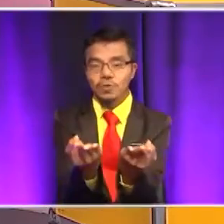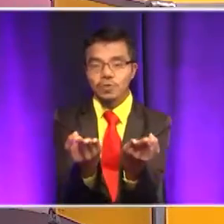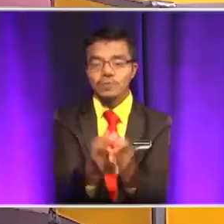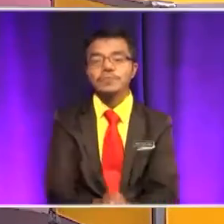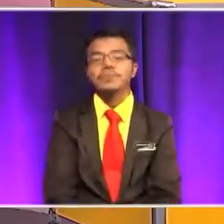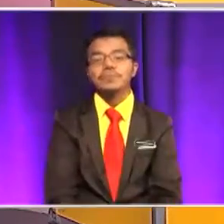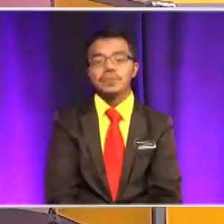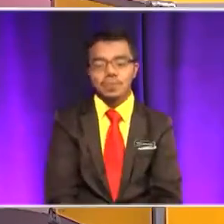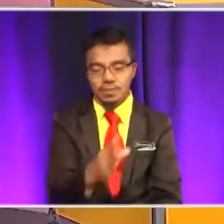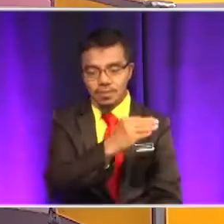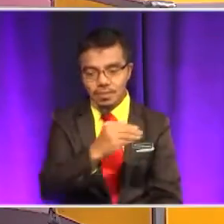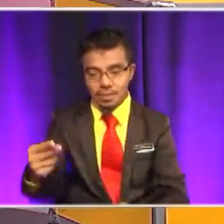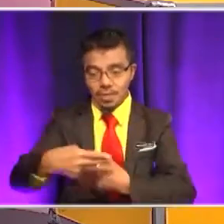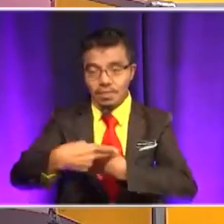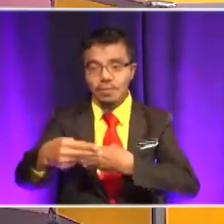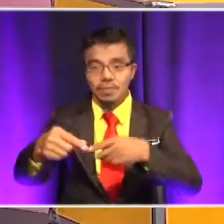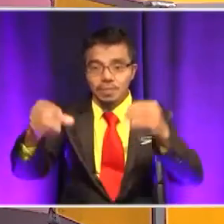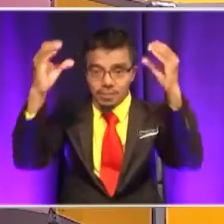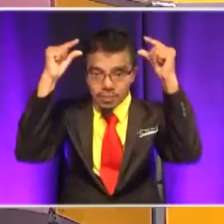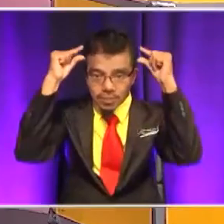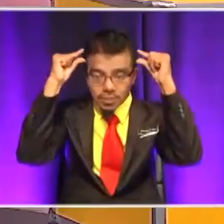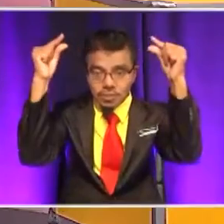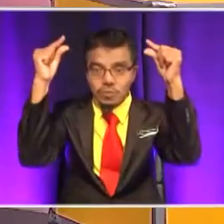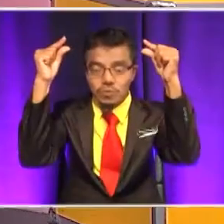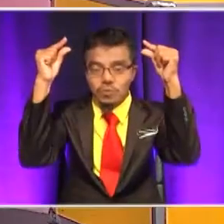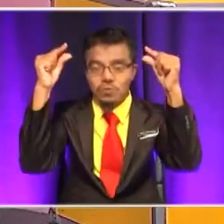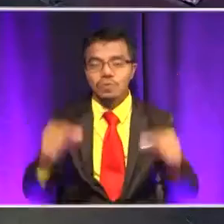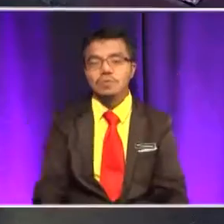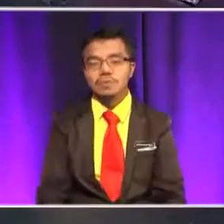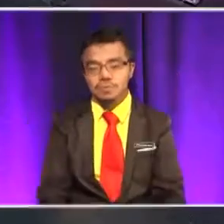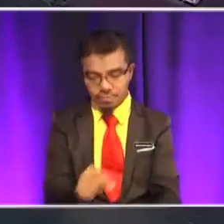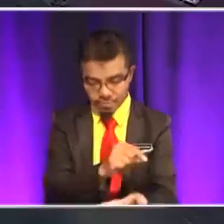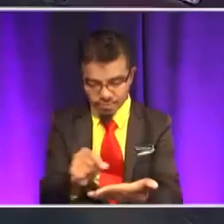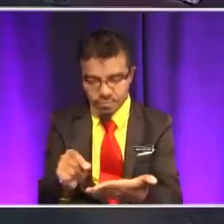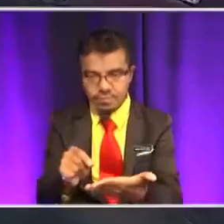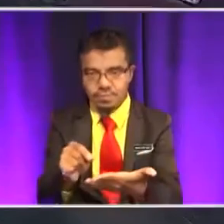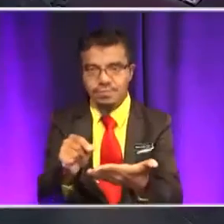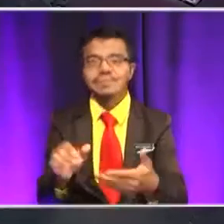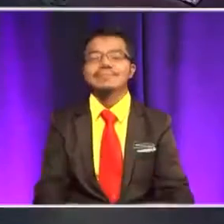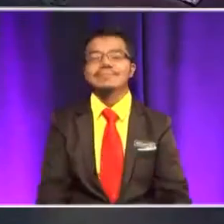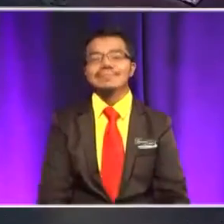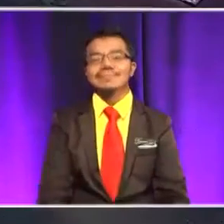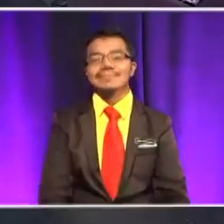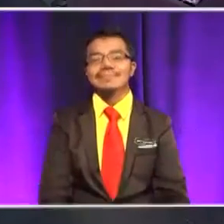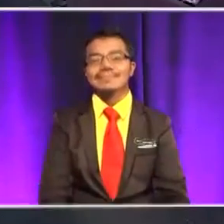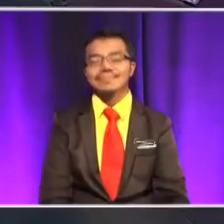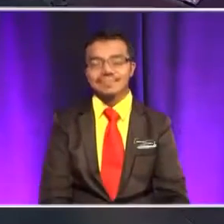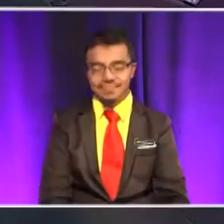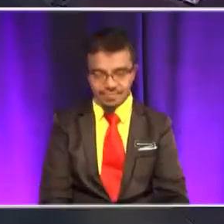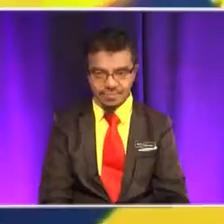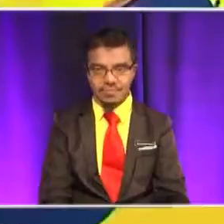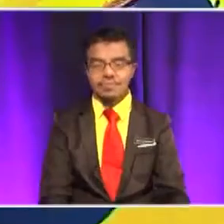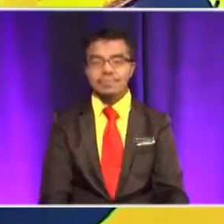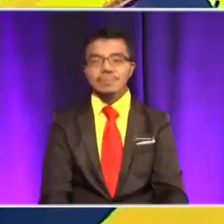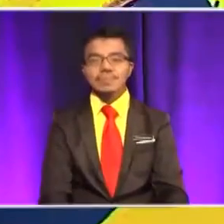guru untuk dinilai untuk diberi markah PBB baik asas awalan itulah dia Itulah